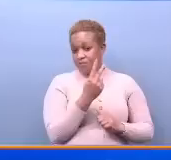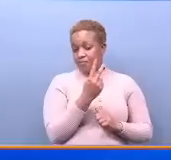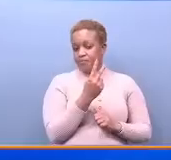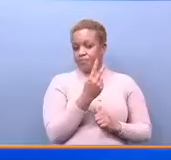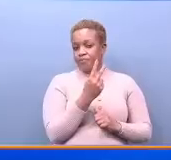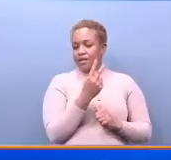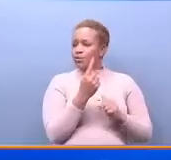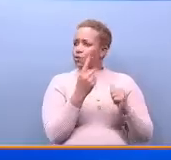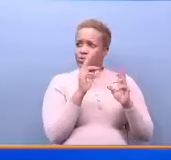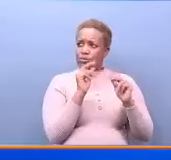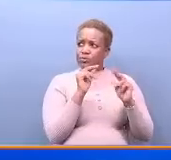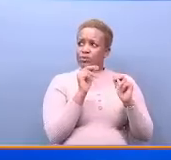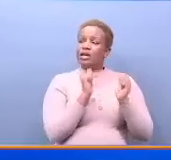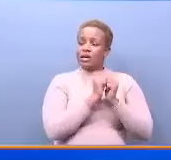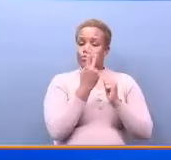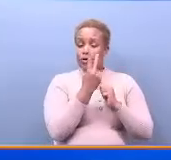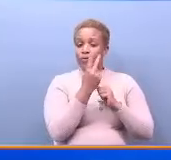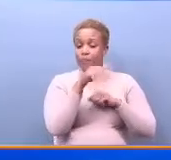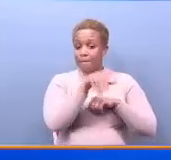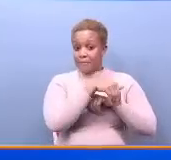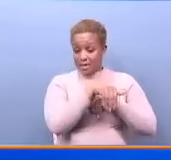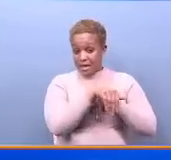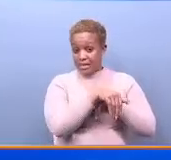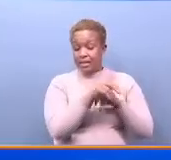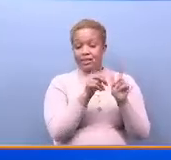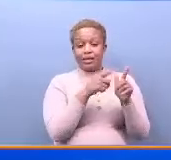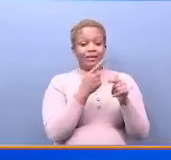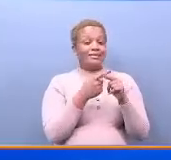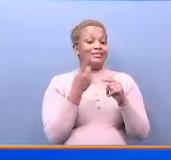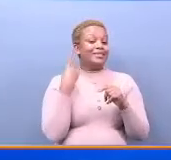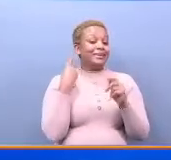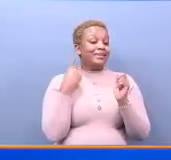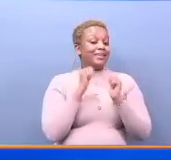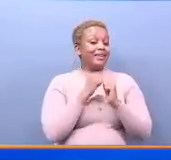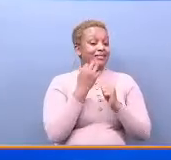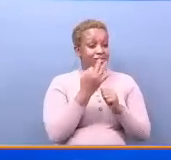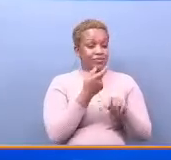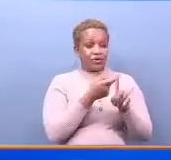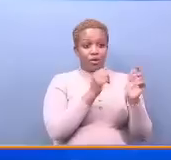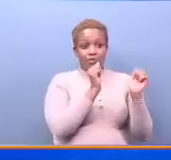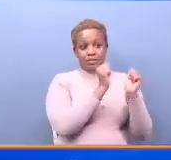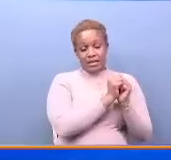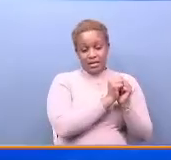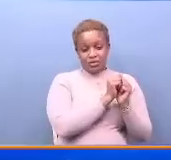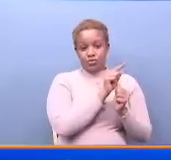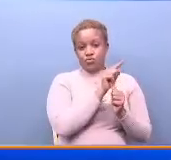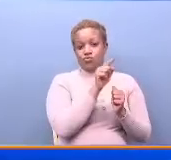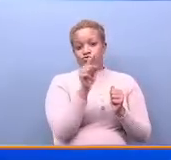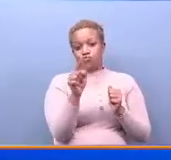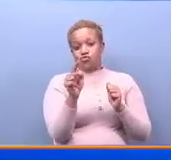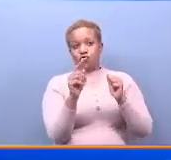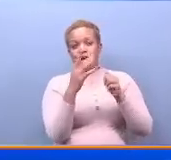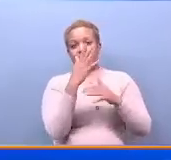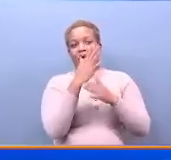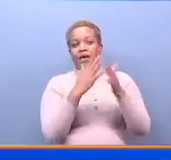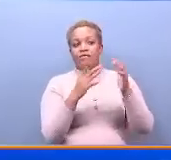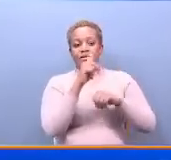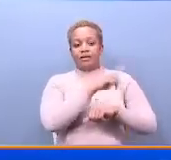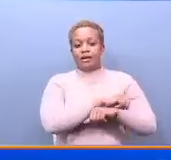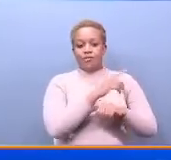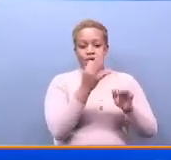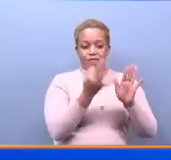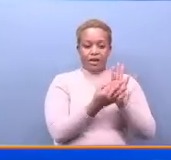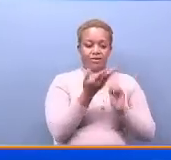Na sisi tukambiwa by tarehe 13 kuanzia saa 4 mpaka midday mchana tuwe tumefile